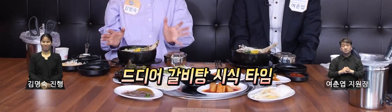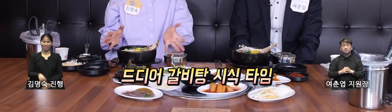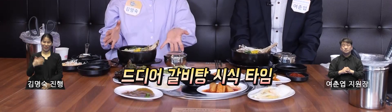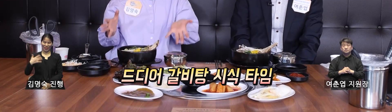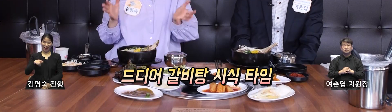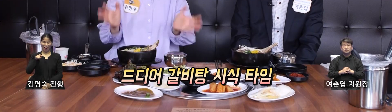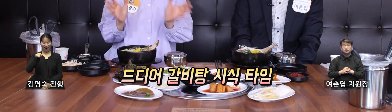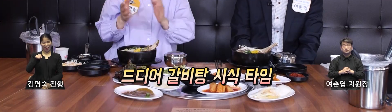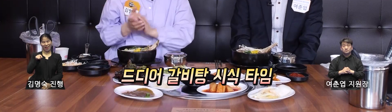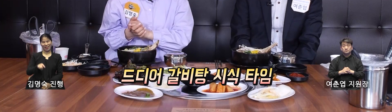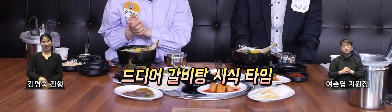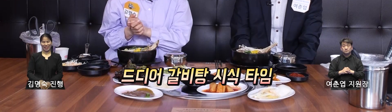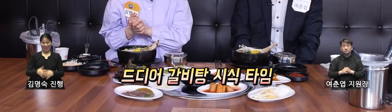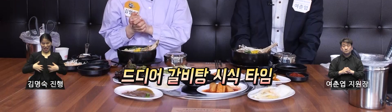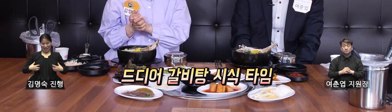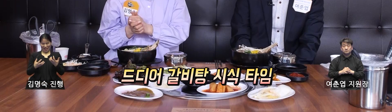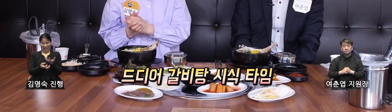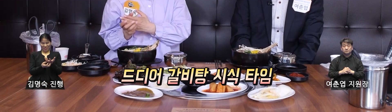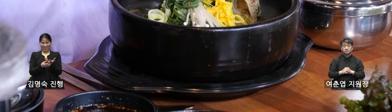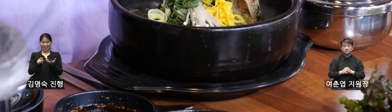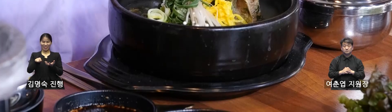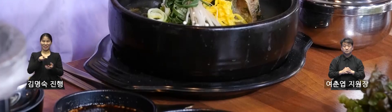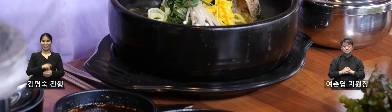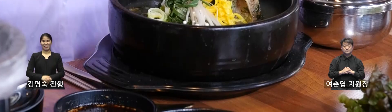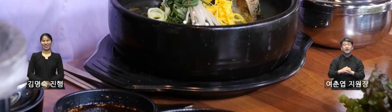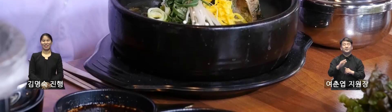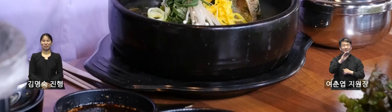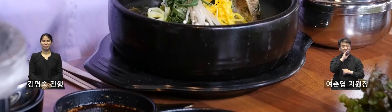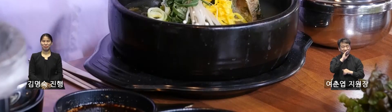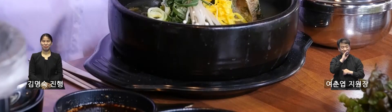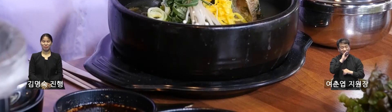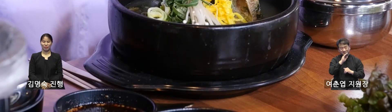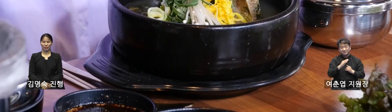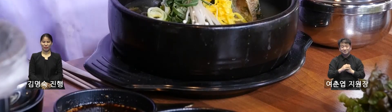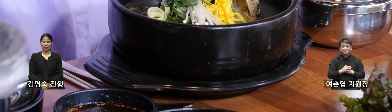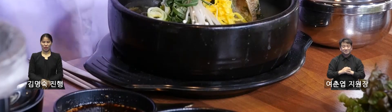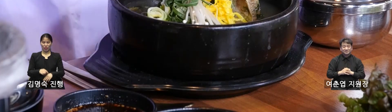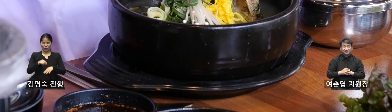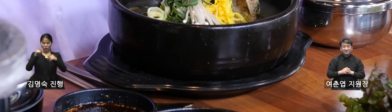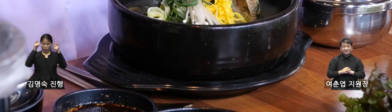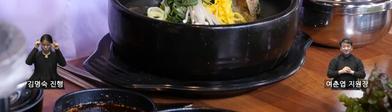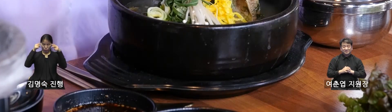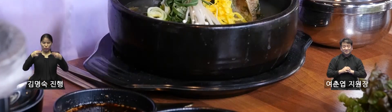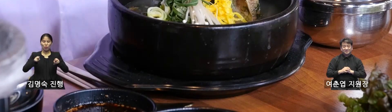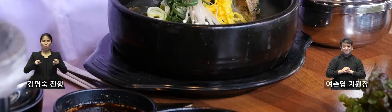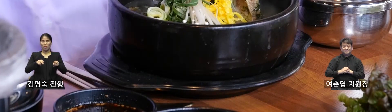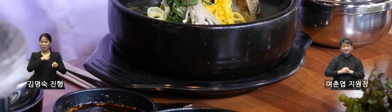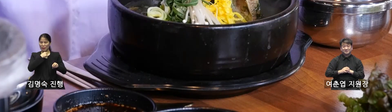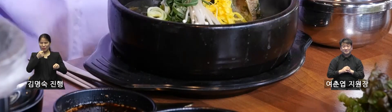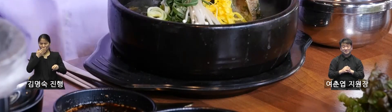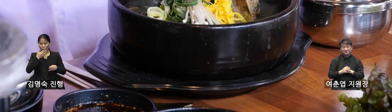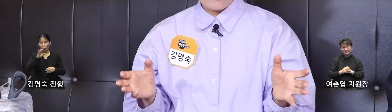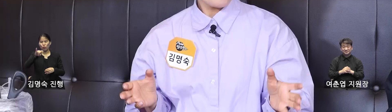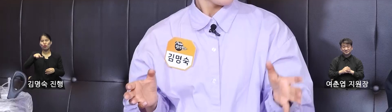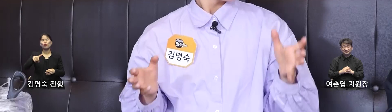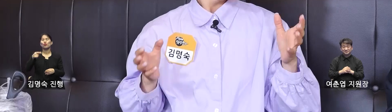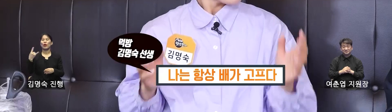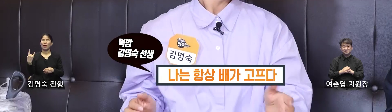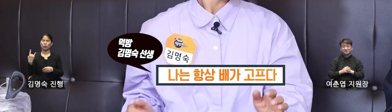최은혜님, 드디어 갈비탕이 나왔습니다. 네, 그렇습니다. 저희와 불고기를 맛있게 먹고 육회도 맛있게